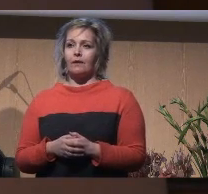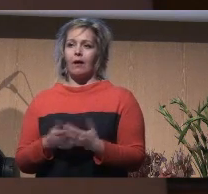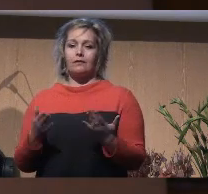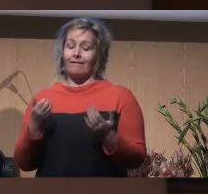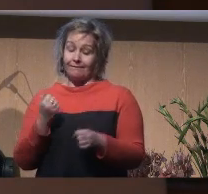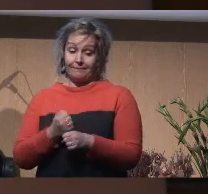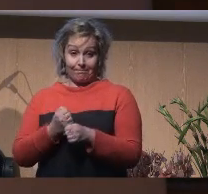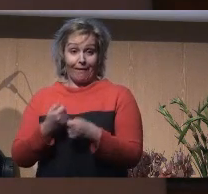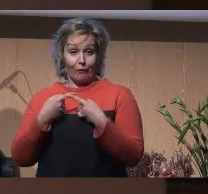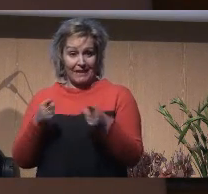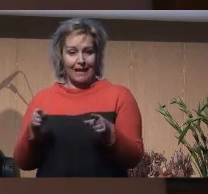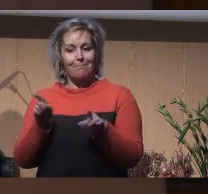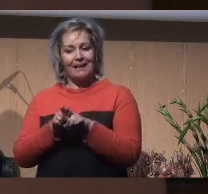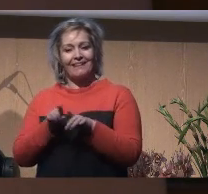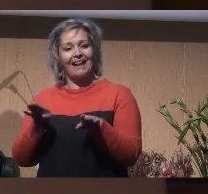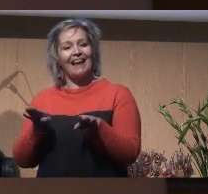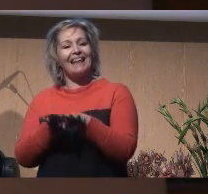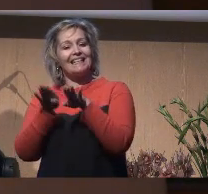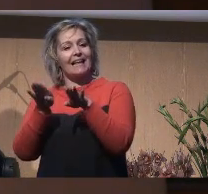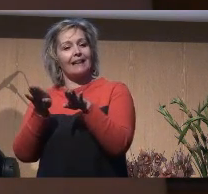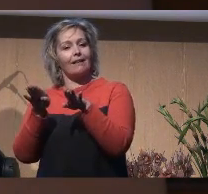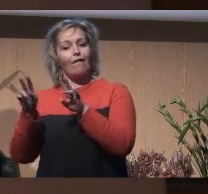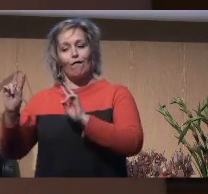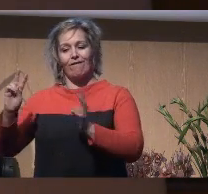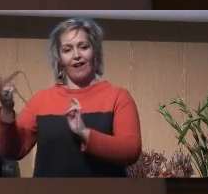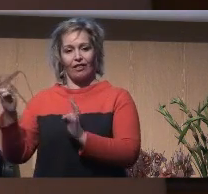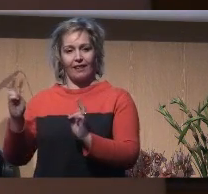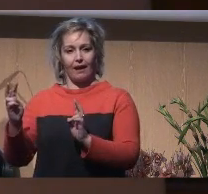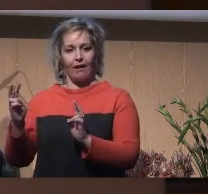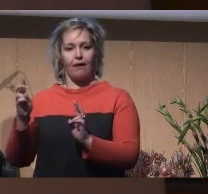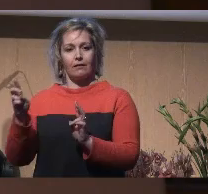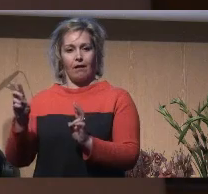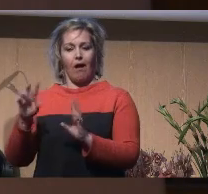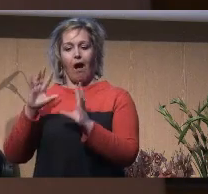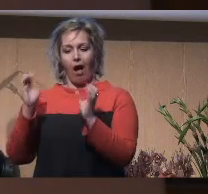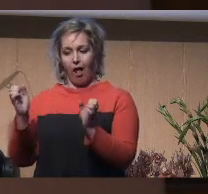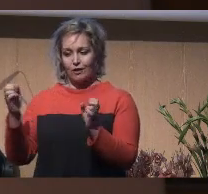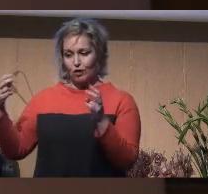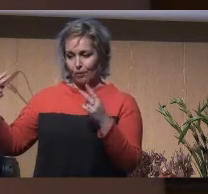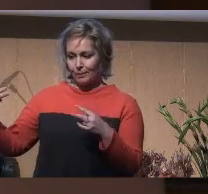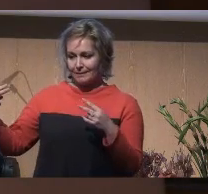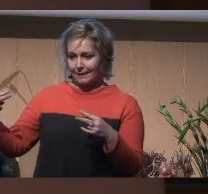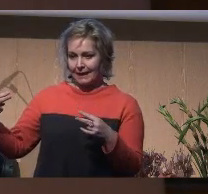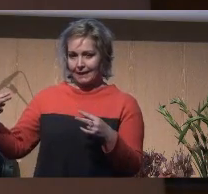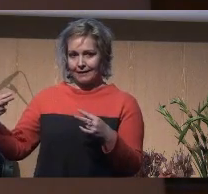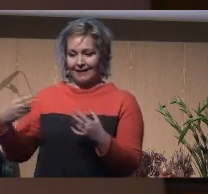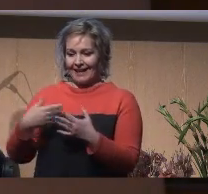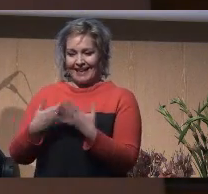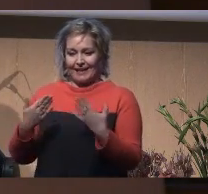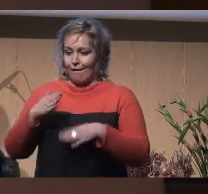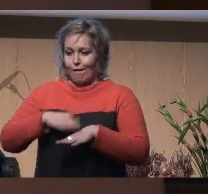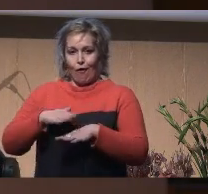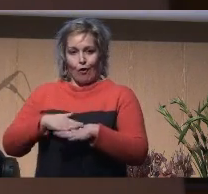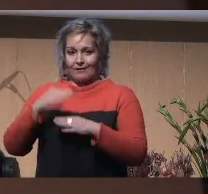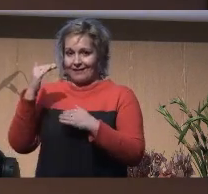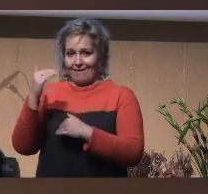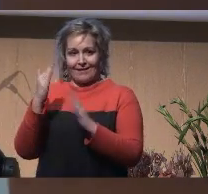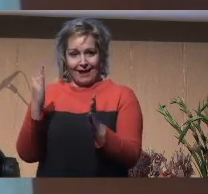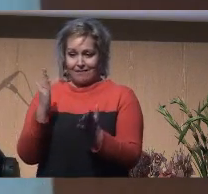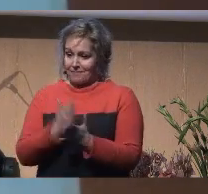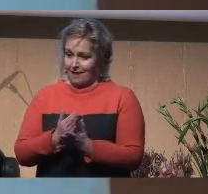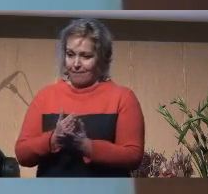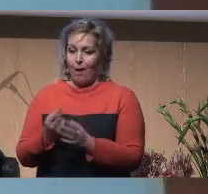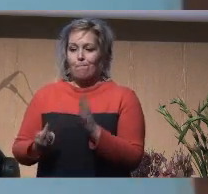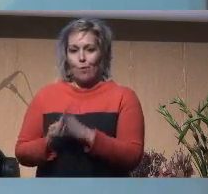Utgrunnelig forskjellige, men likevel likestilt overfor hverandre. Da står alt på spill. Da er ingenting forhåndsdefinert. Da